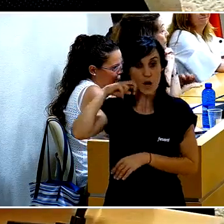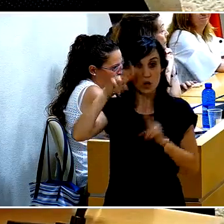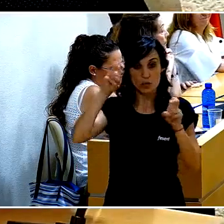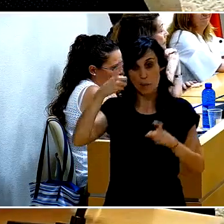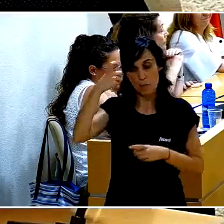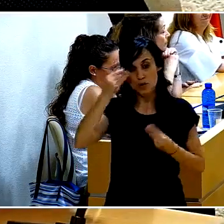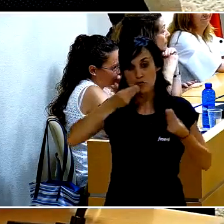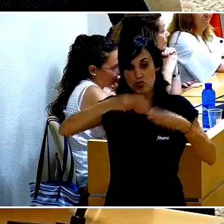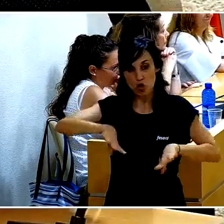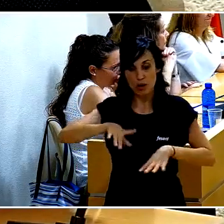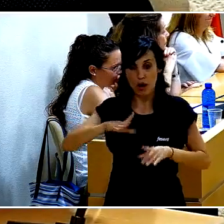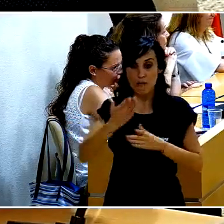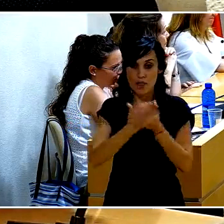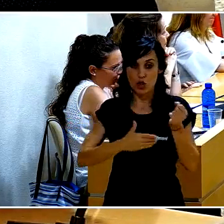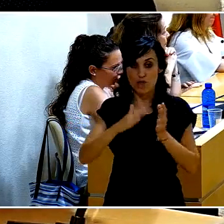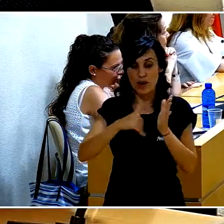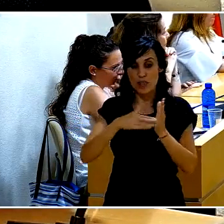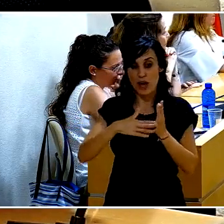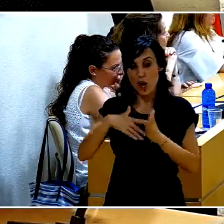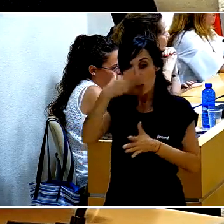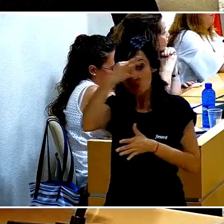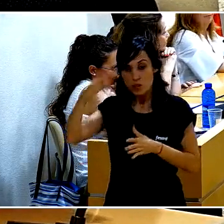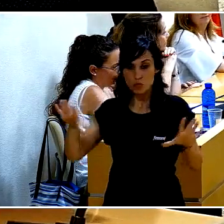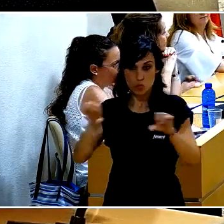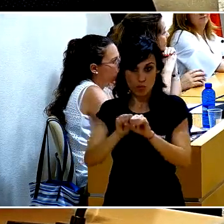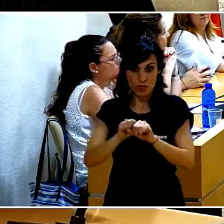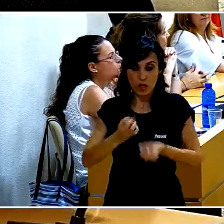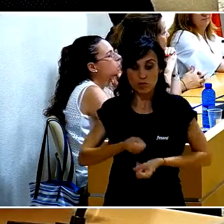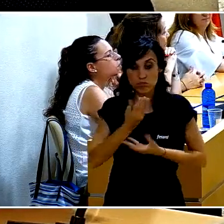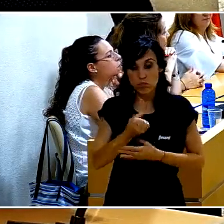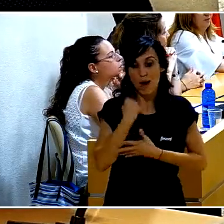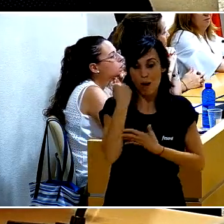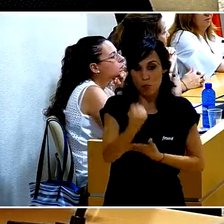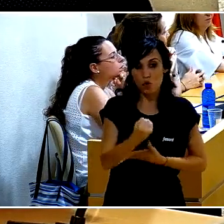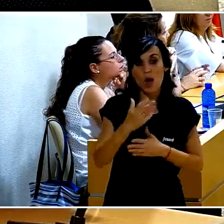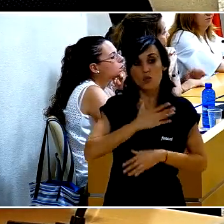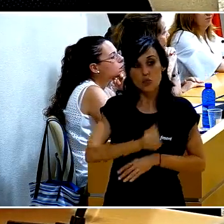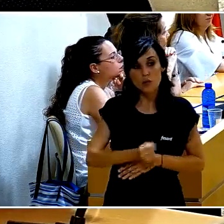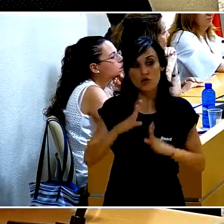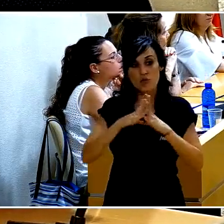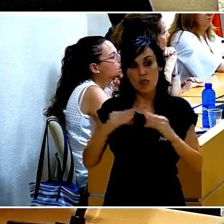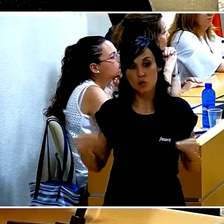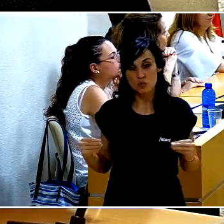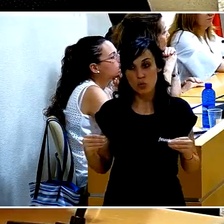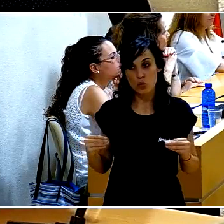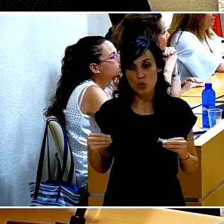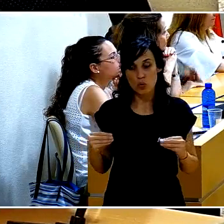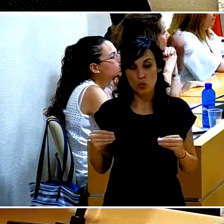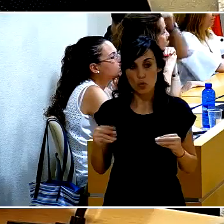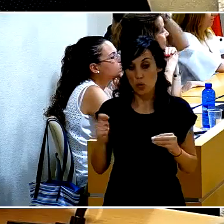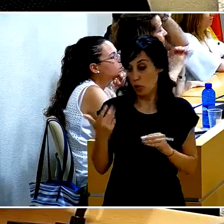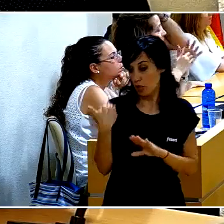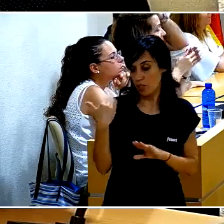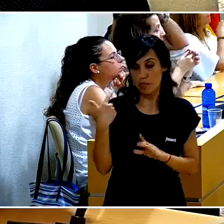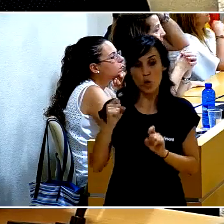de la Federación Valenciana de Municipios y Provincias, manifiesta su apoyo al Ayuntamiento de la Vall d'Uixó por la reciente retirada